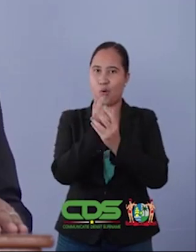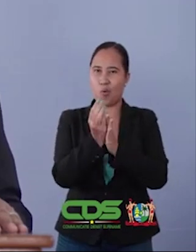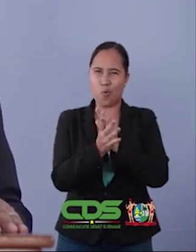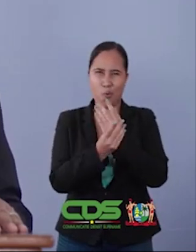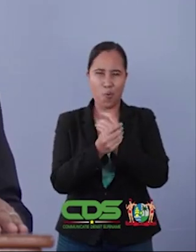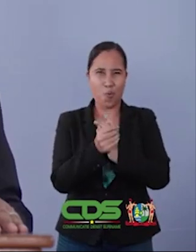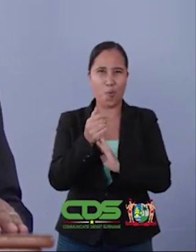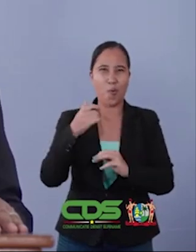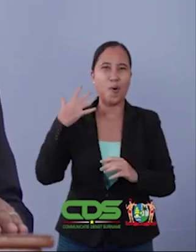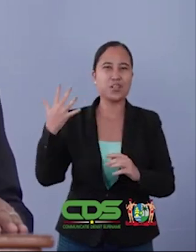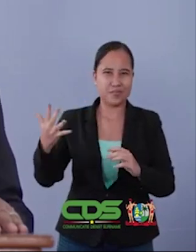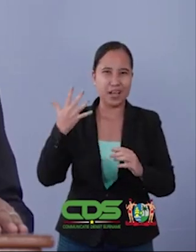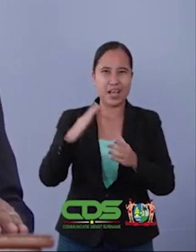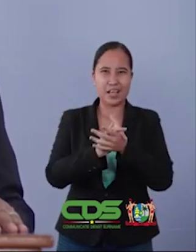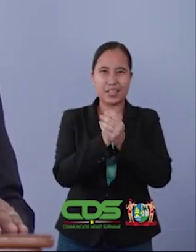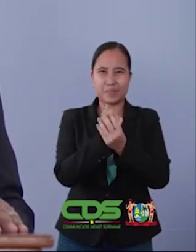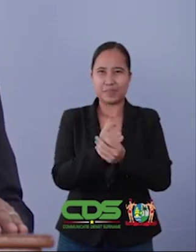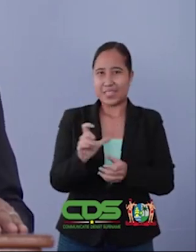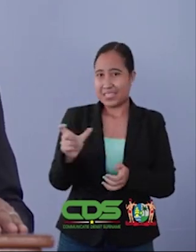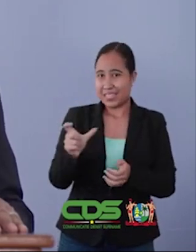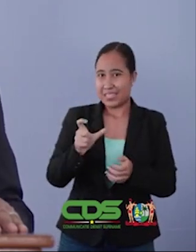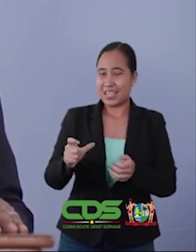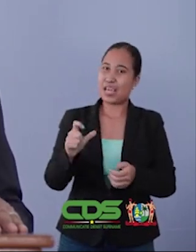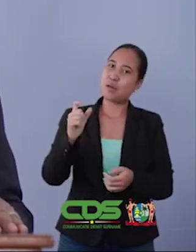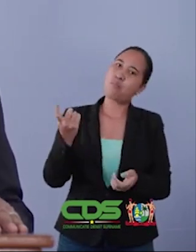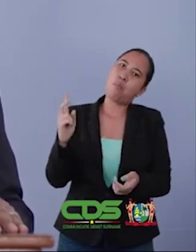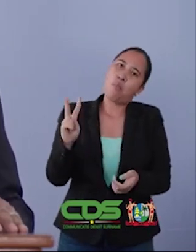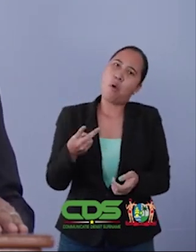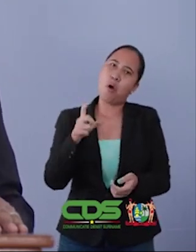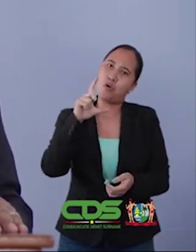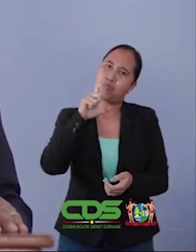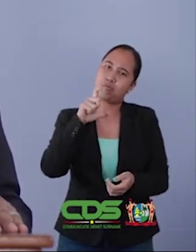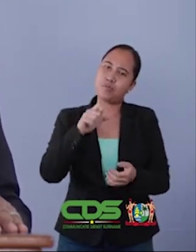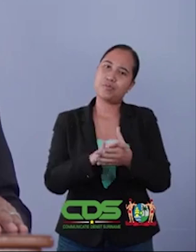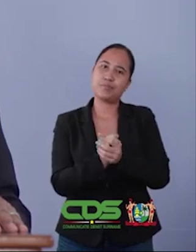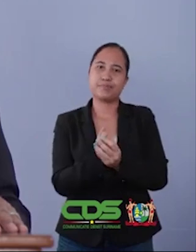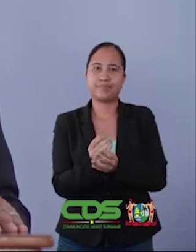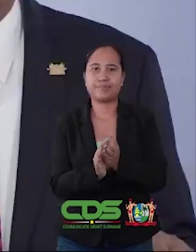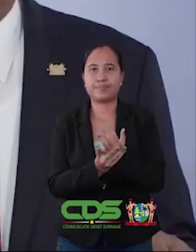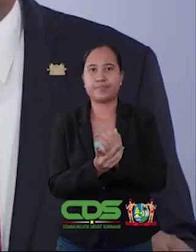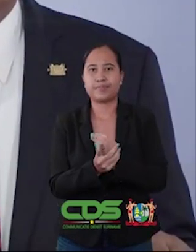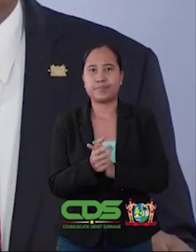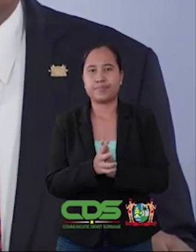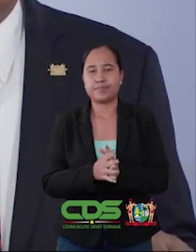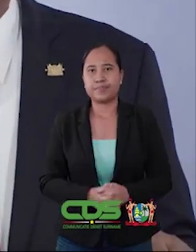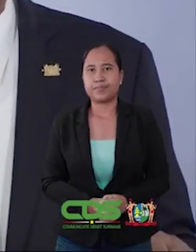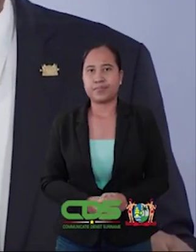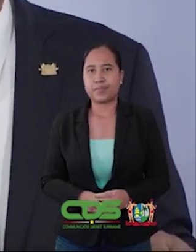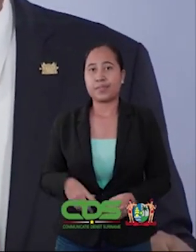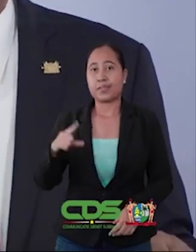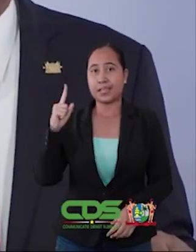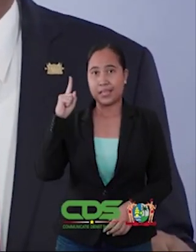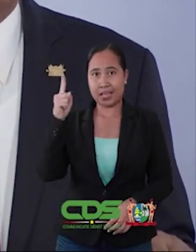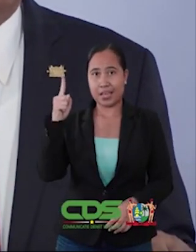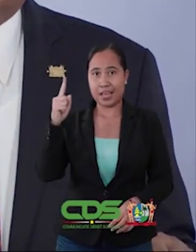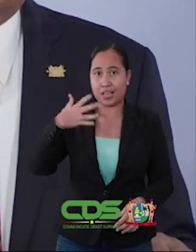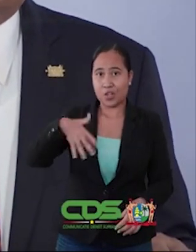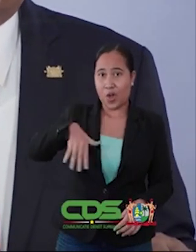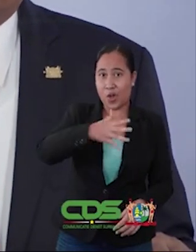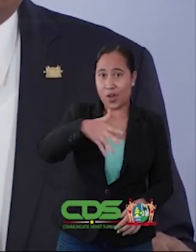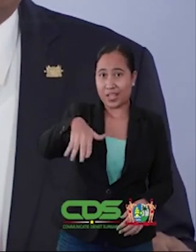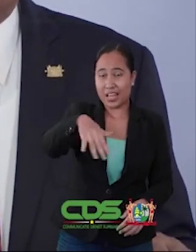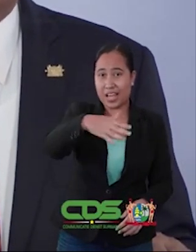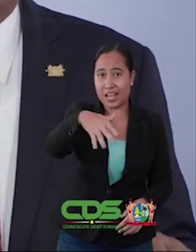regelmatig uw handen met zeep en water of gebruik een hand sanitizer. Maatregel nummer 1. Het